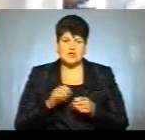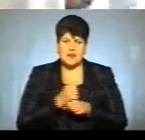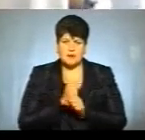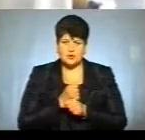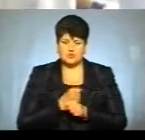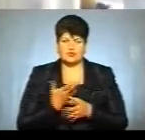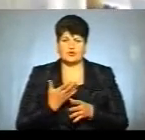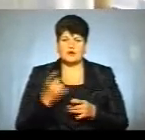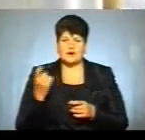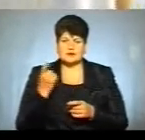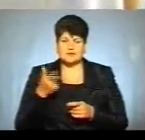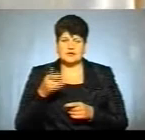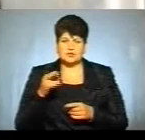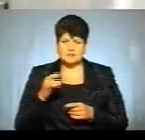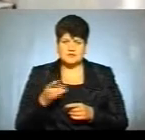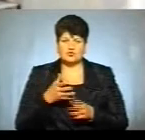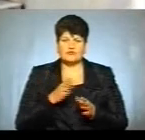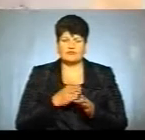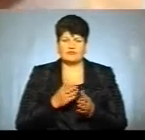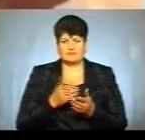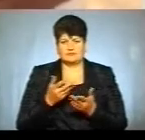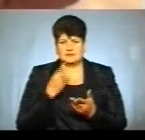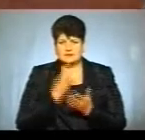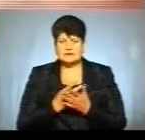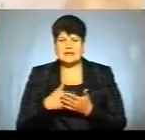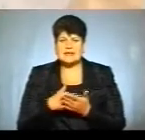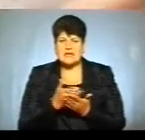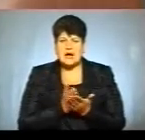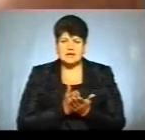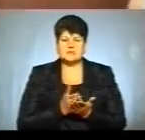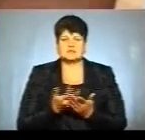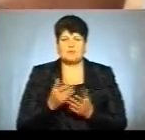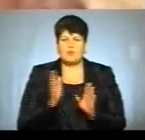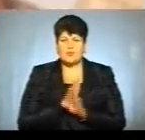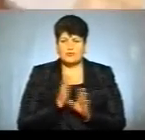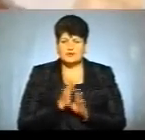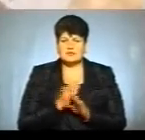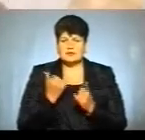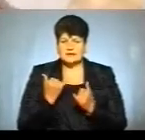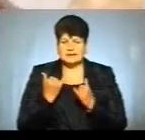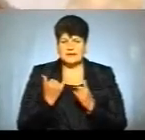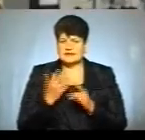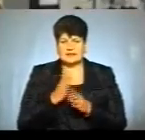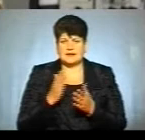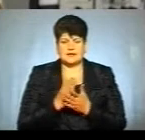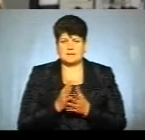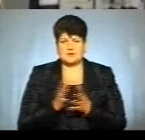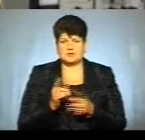гідрометцентру. Тут визначають якість атмосферного повітря. Каже, нинішні показники вмісту вуглецю в повітрі не перевищують норми.